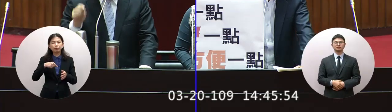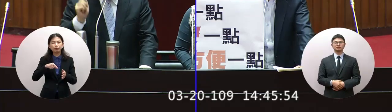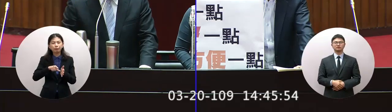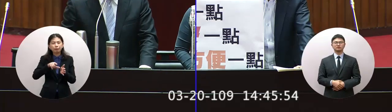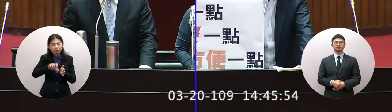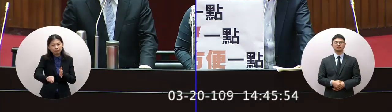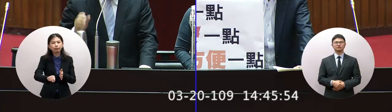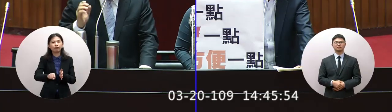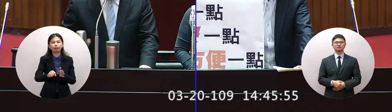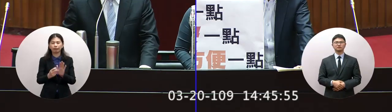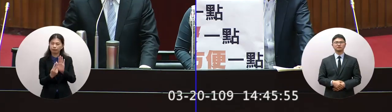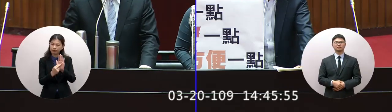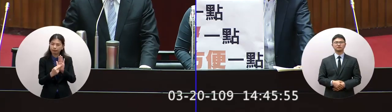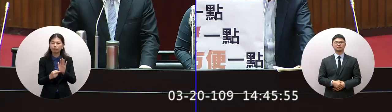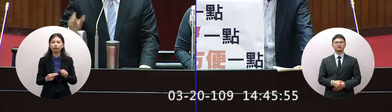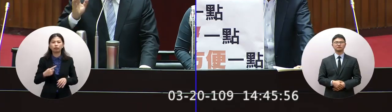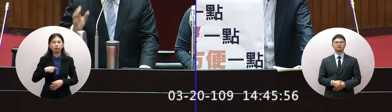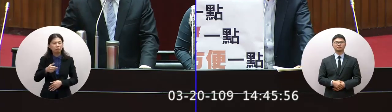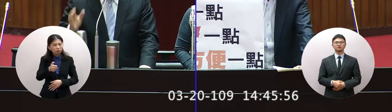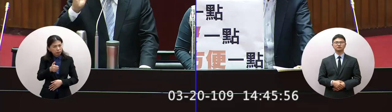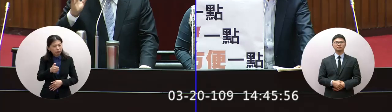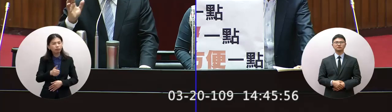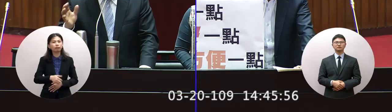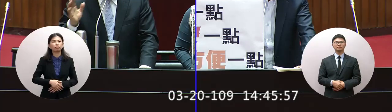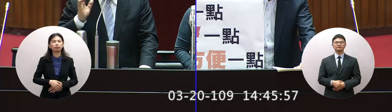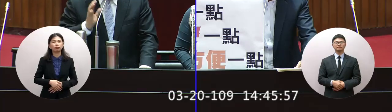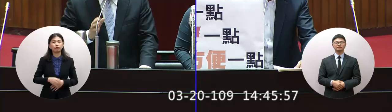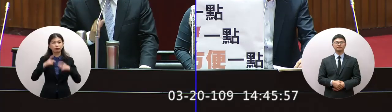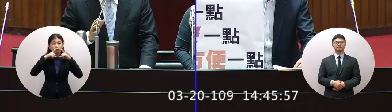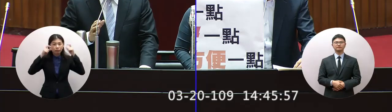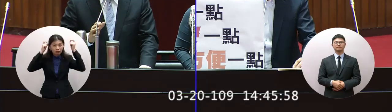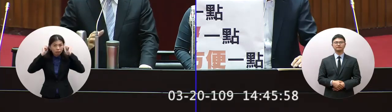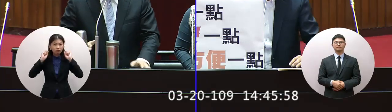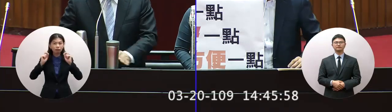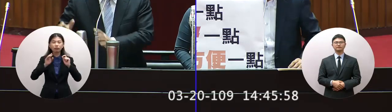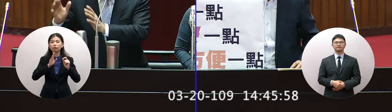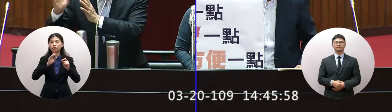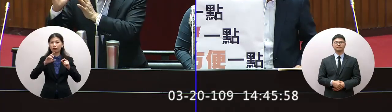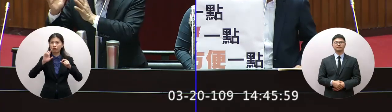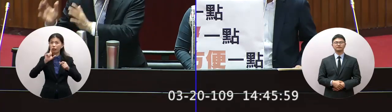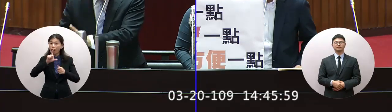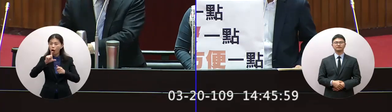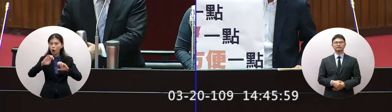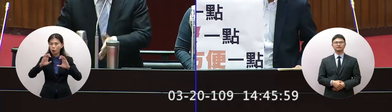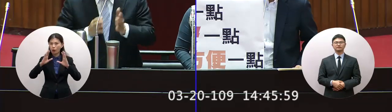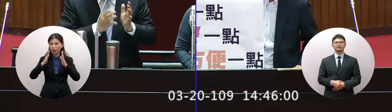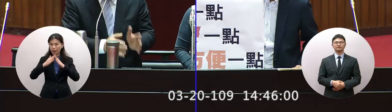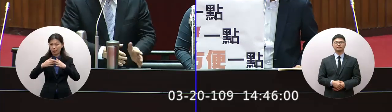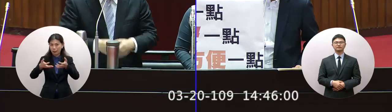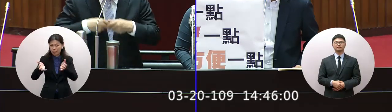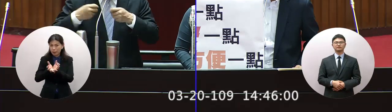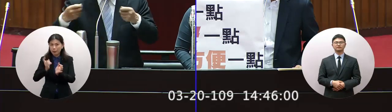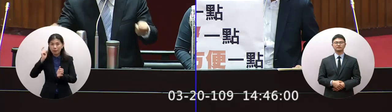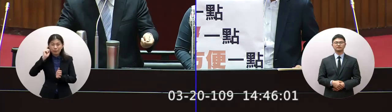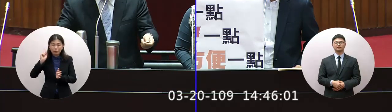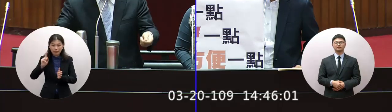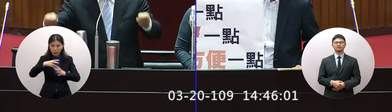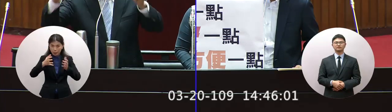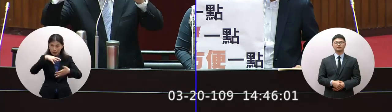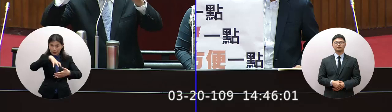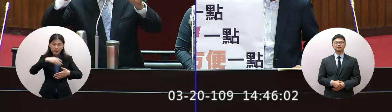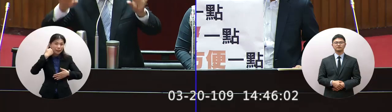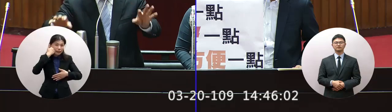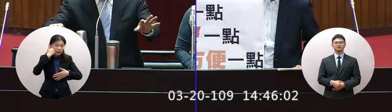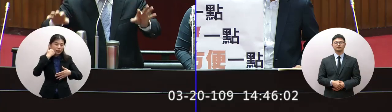我特别借这个机会真的感谢，我们说口罩国家队其实是从生产到递送到分